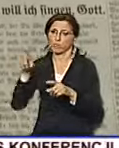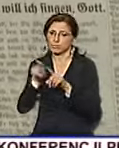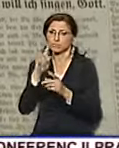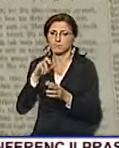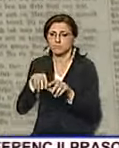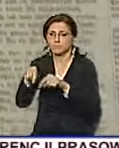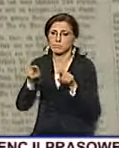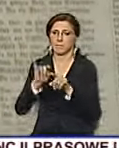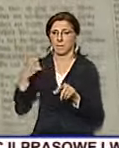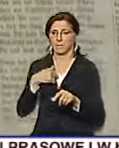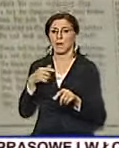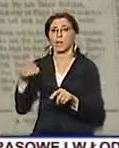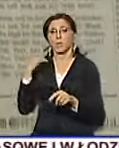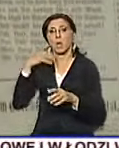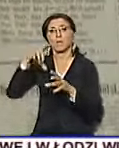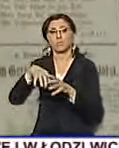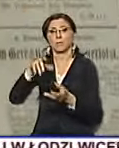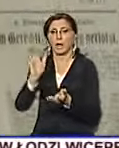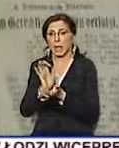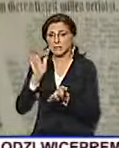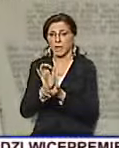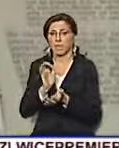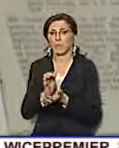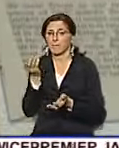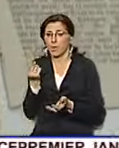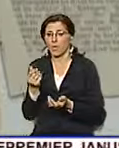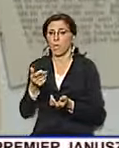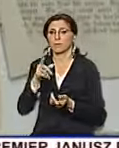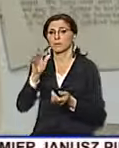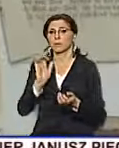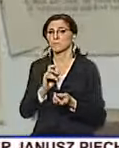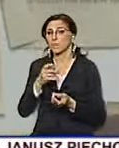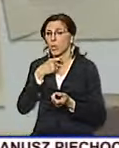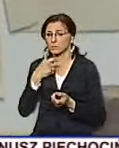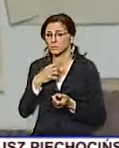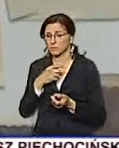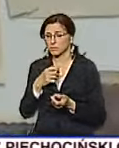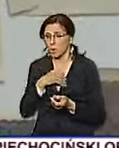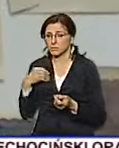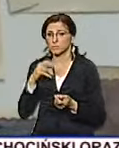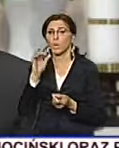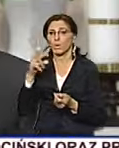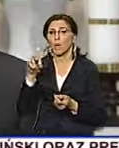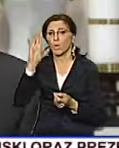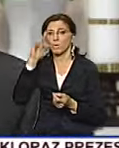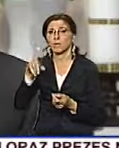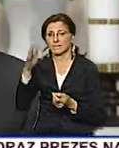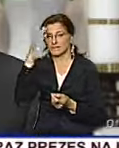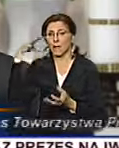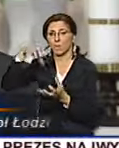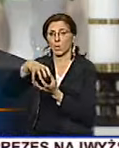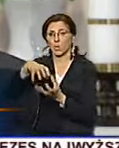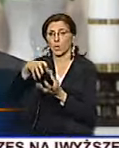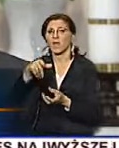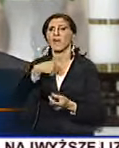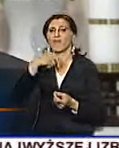tubie znajdowały się także banknoty, gazety, m.in. Głos Polski i Kurier Łódzki. Ale coś jeszcze. Ja znam kilka takich kapsuł,